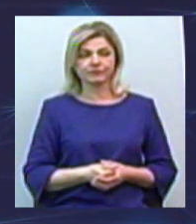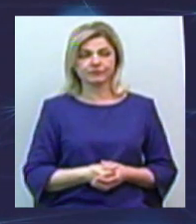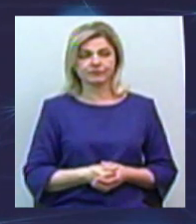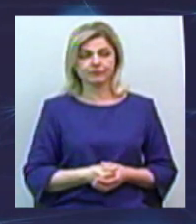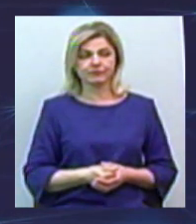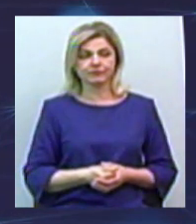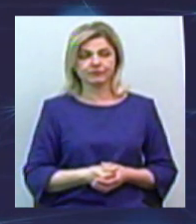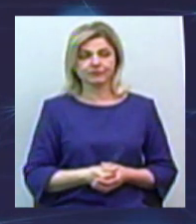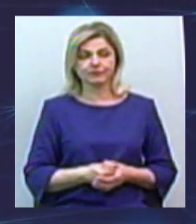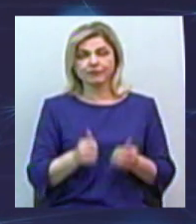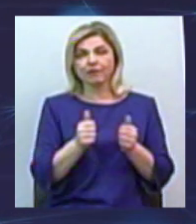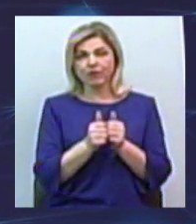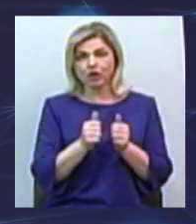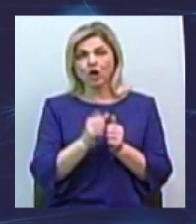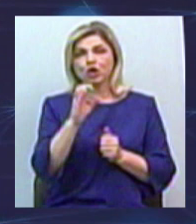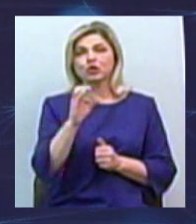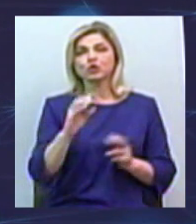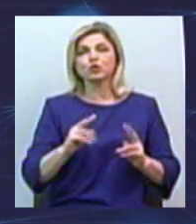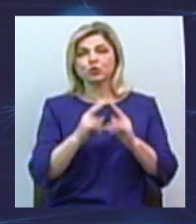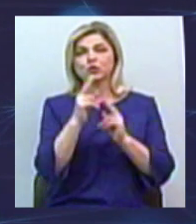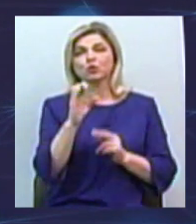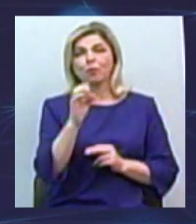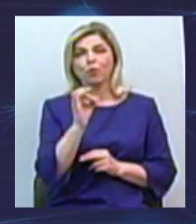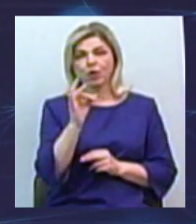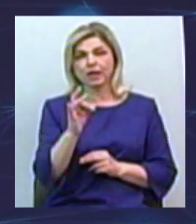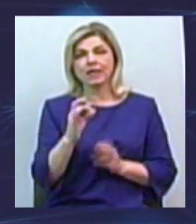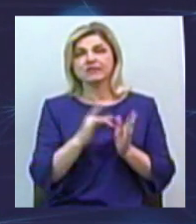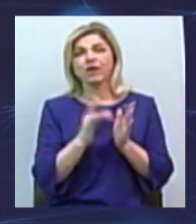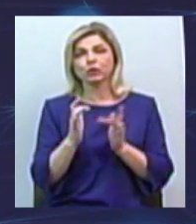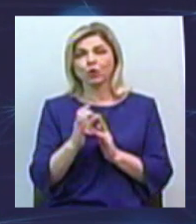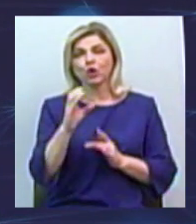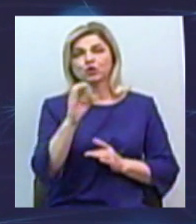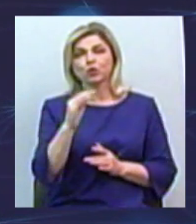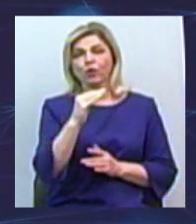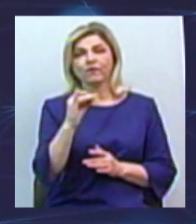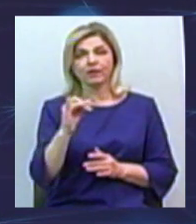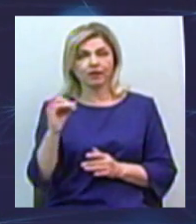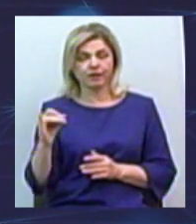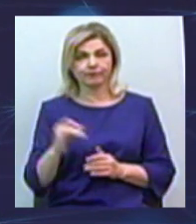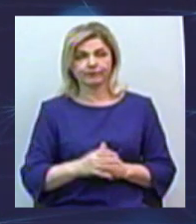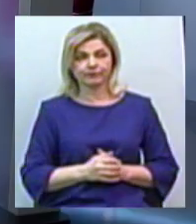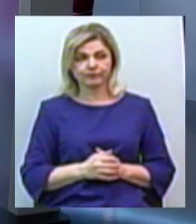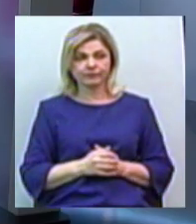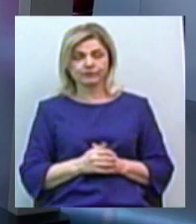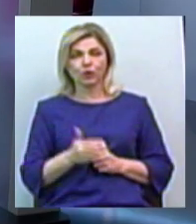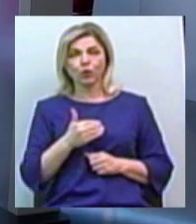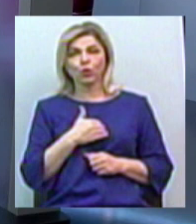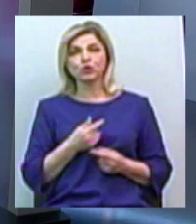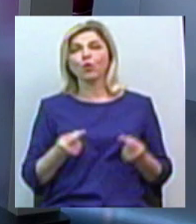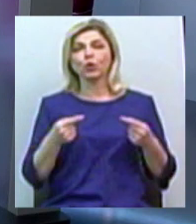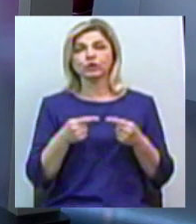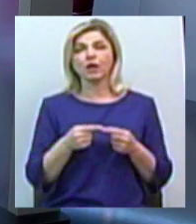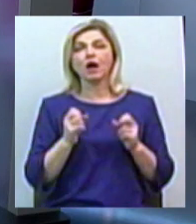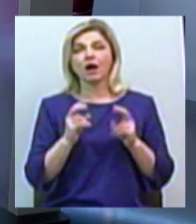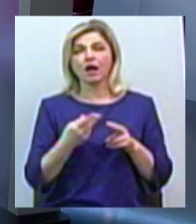біля Собору Святої Софії відбулися дуже урочисті події. Ще раз хочу уточнити, наскільки це